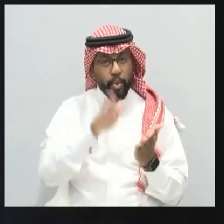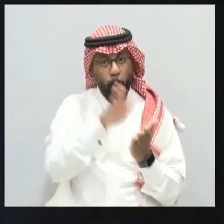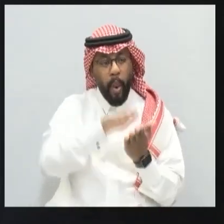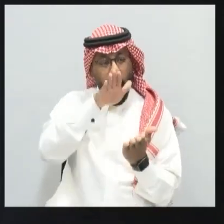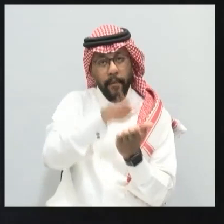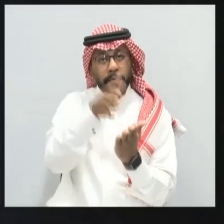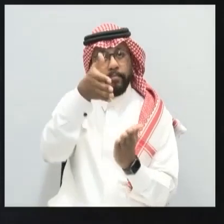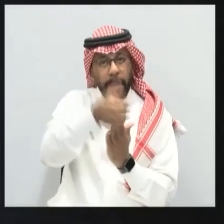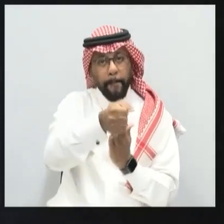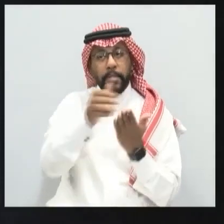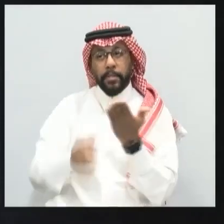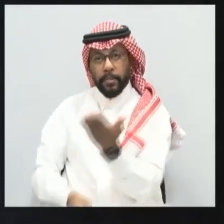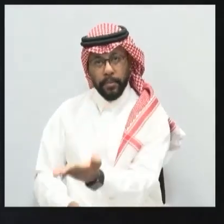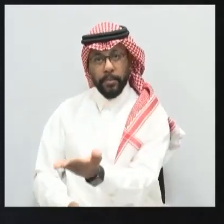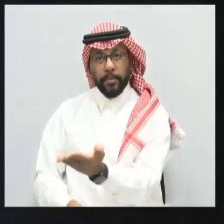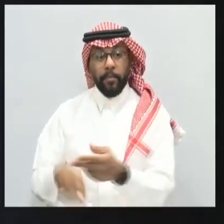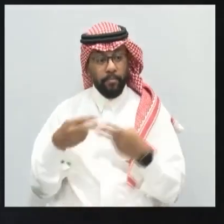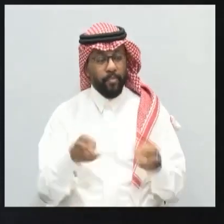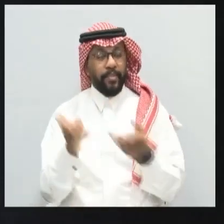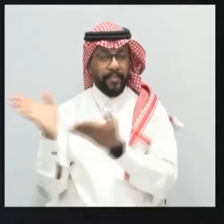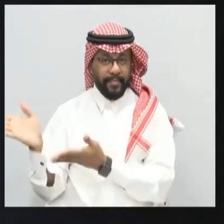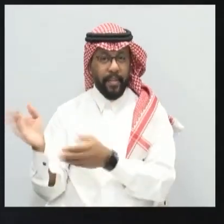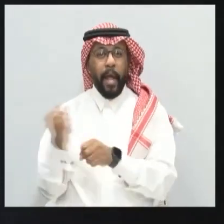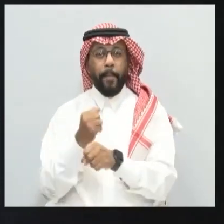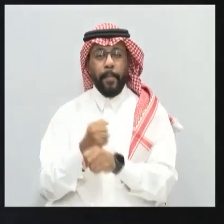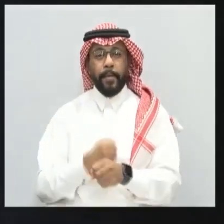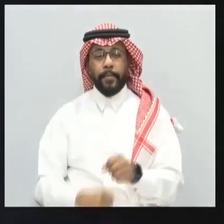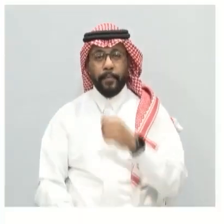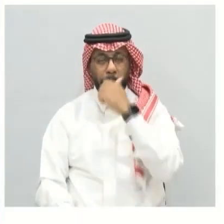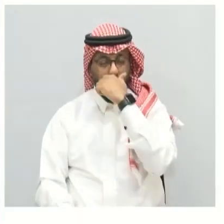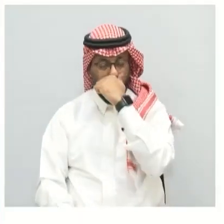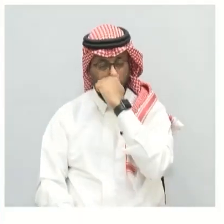ذلك يتم اعتماد قبولك في جهه